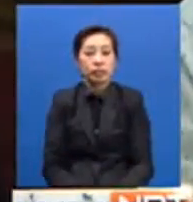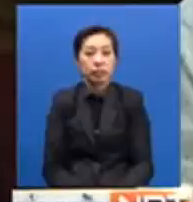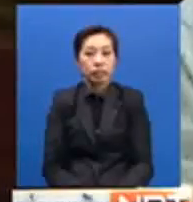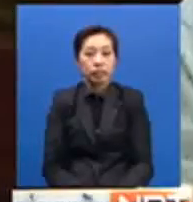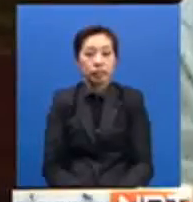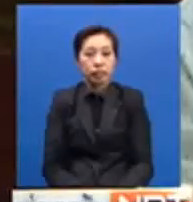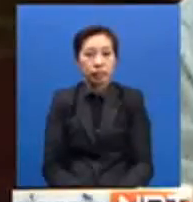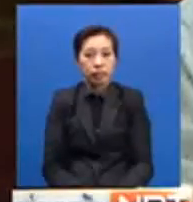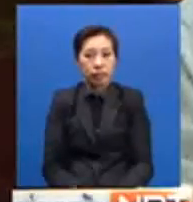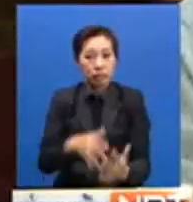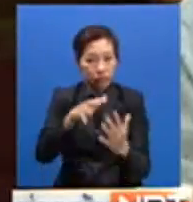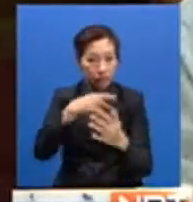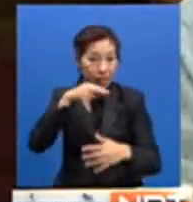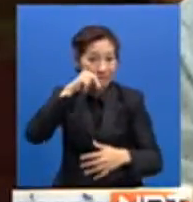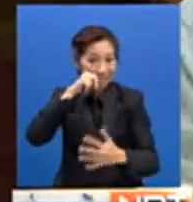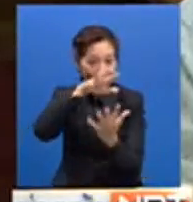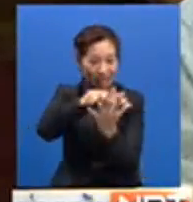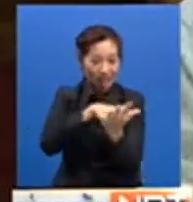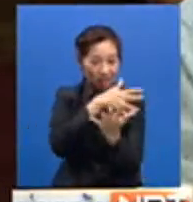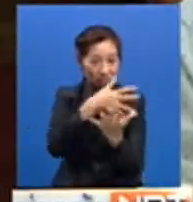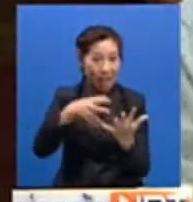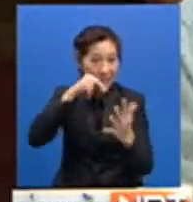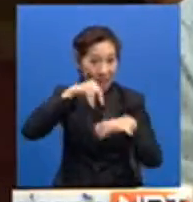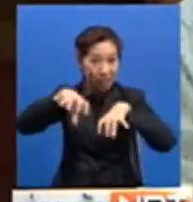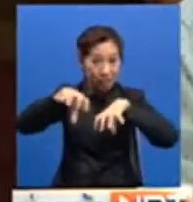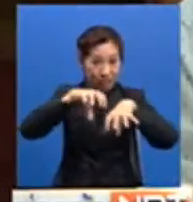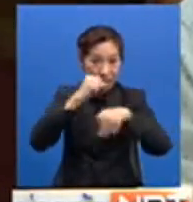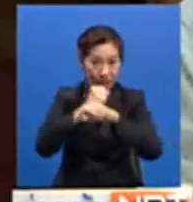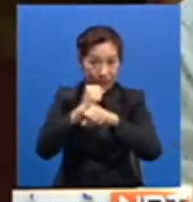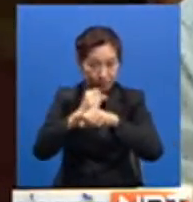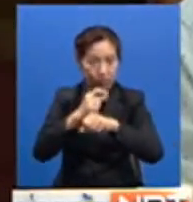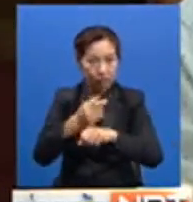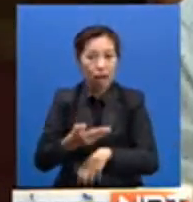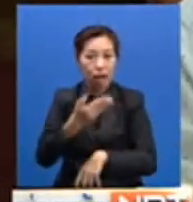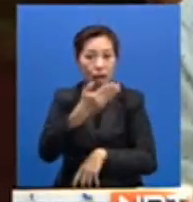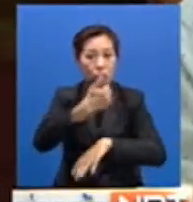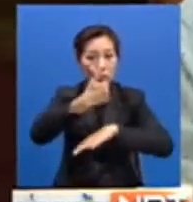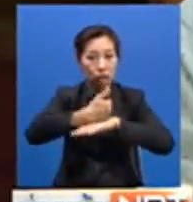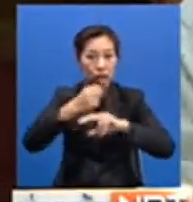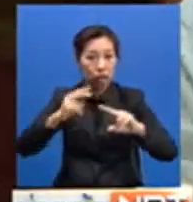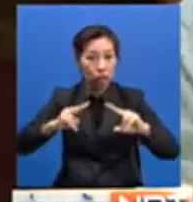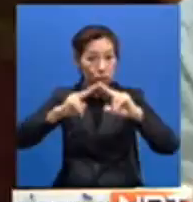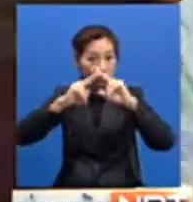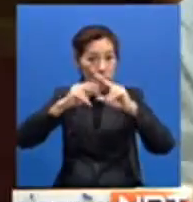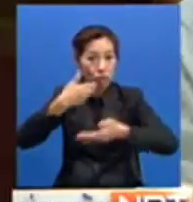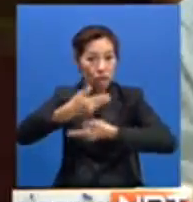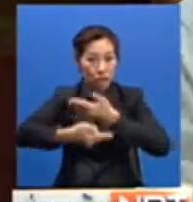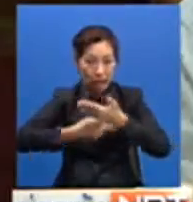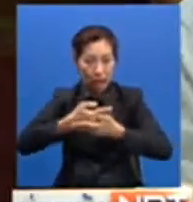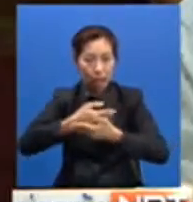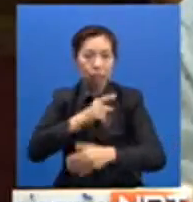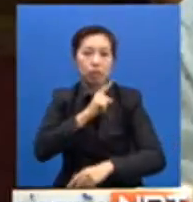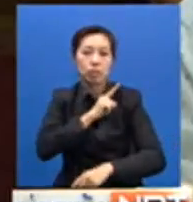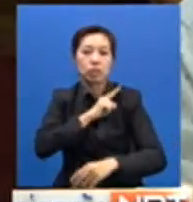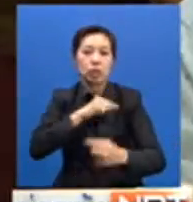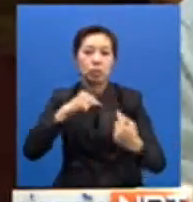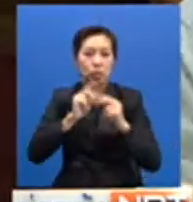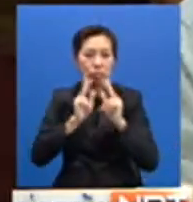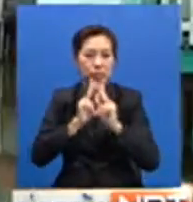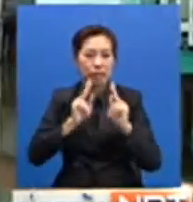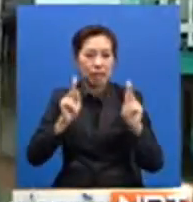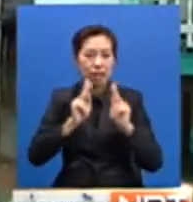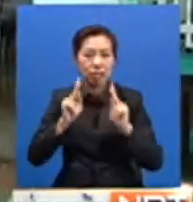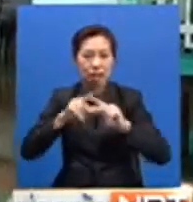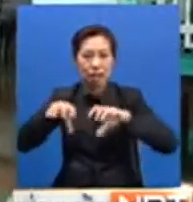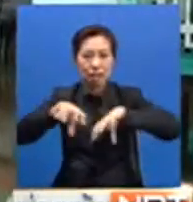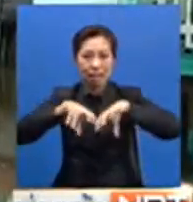ที่ความคืมหน้าแผมบริหารจัการน้ำผลเอกชัชัย สาหิกันยะรัฐมนรีว่าการกระทงพานิในฐานะที่เป็ประทานคณะกรรมก